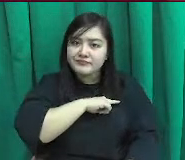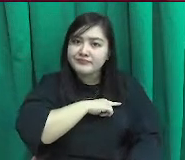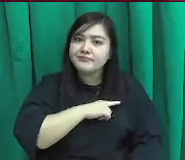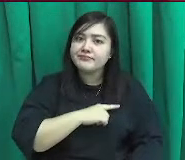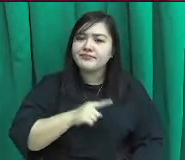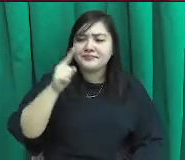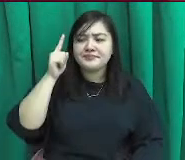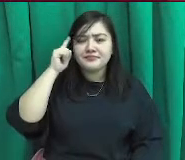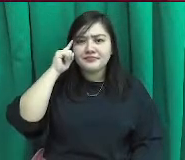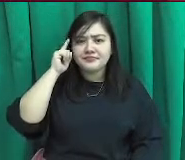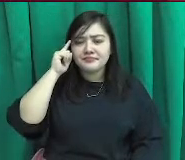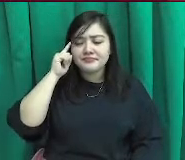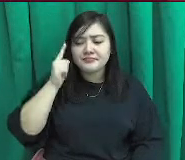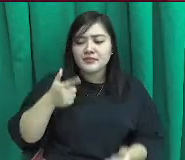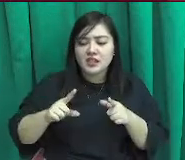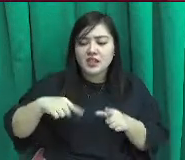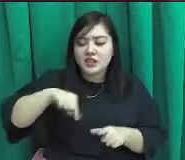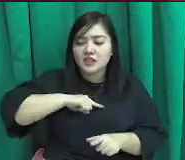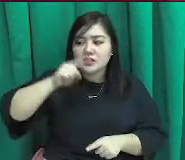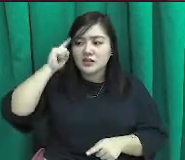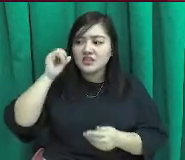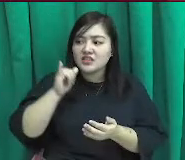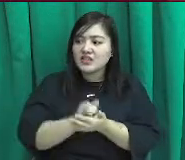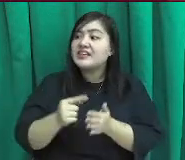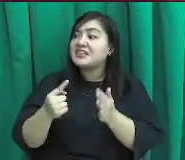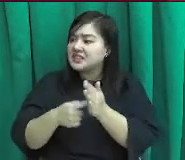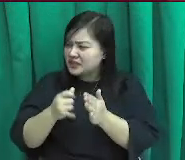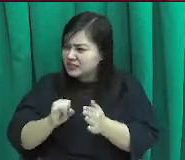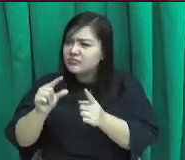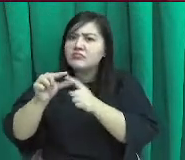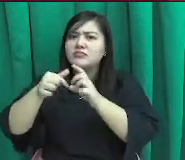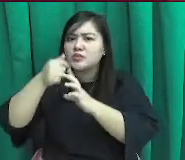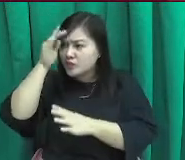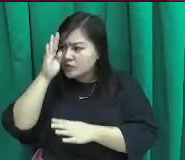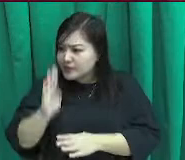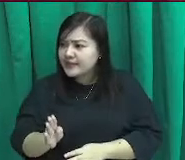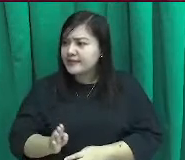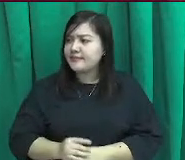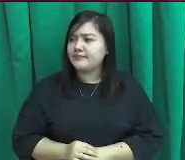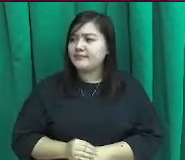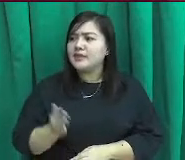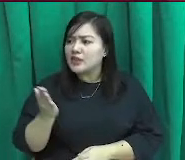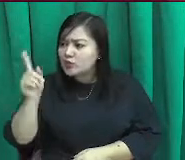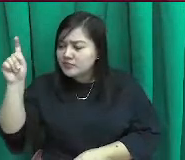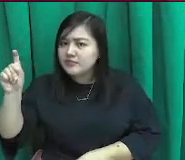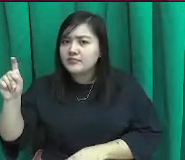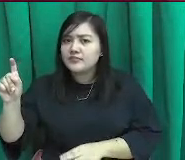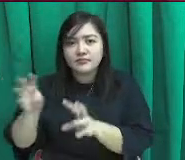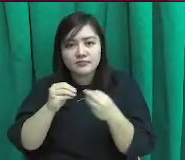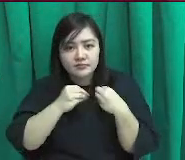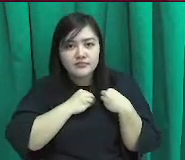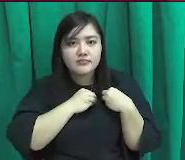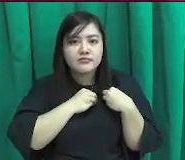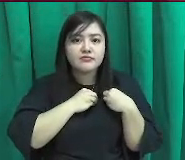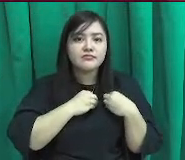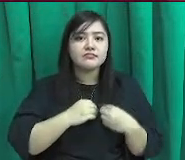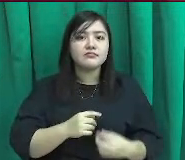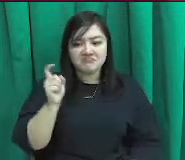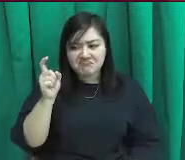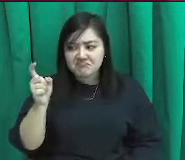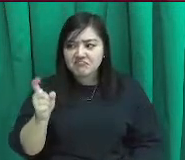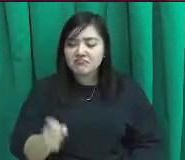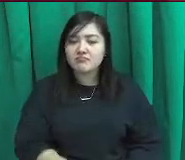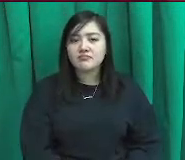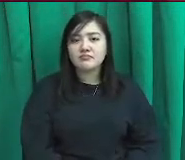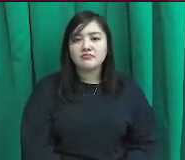salita ng Diyos eh. Bakit mag ganito? Yeah. So naiaapura na ipipilit natin. Yeah. Pero yun na nga, alam niyo po, maganda rin yung binanggit ni Sir Dennis po kanina